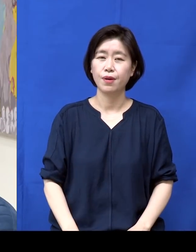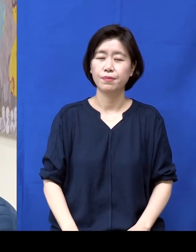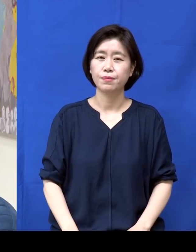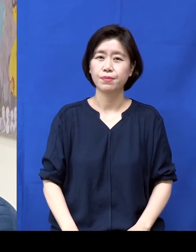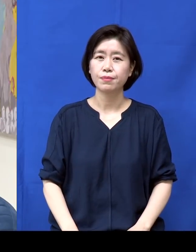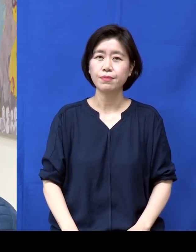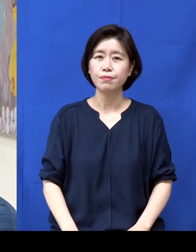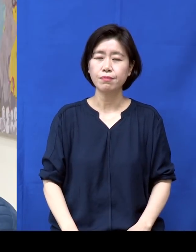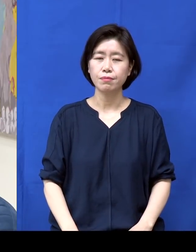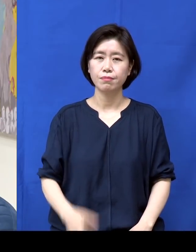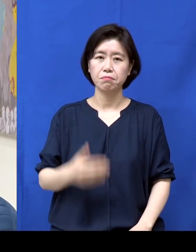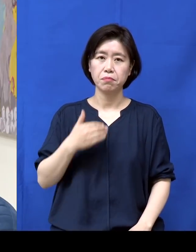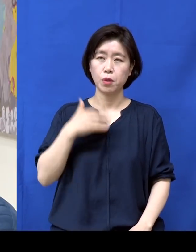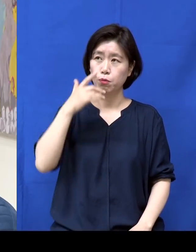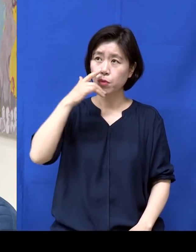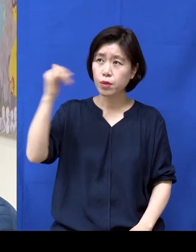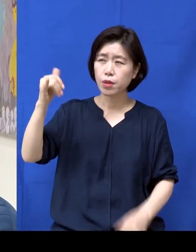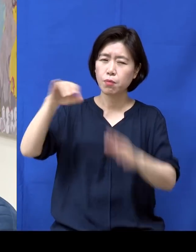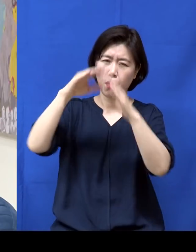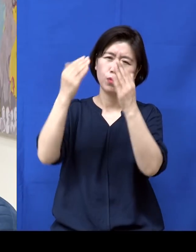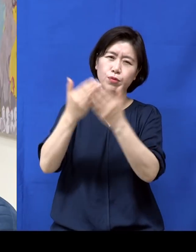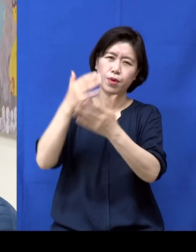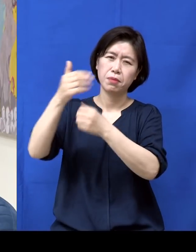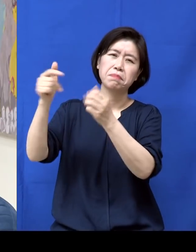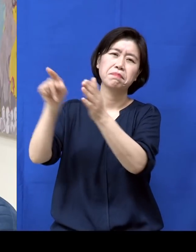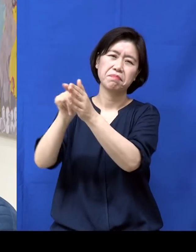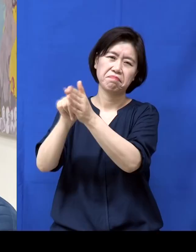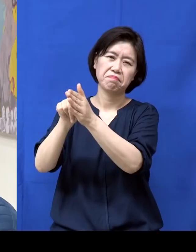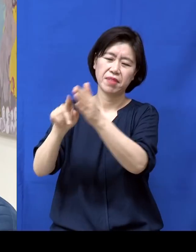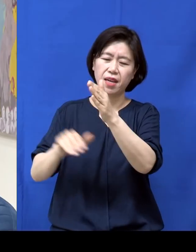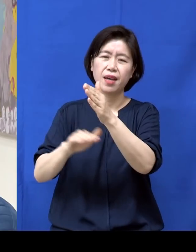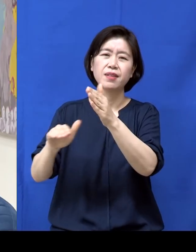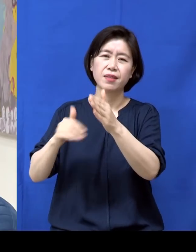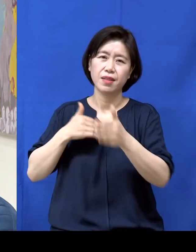학부도 신학을 했던 이유가 5학년 때, 초등학교 5학년 때